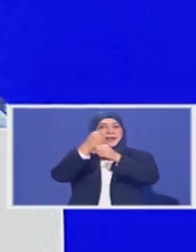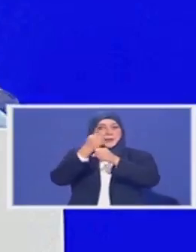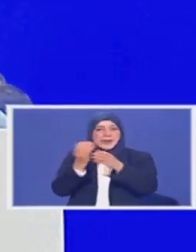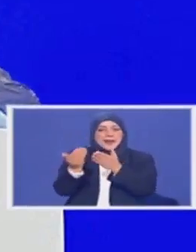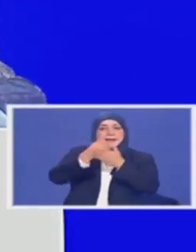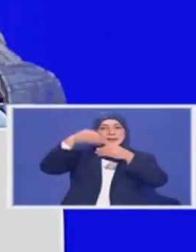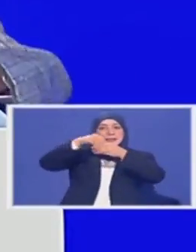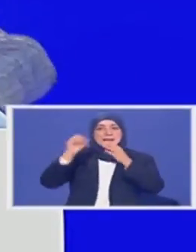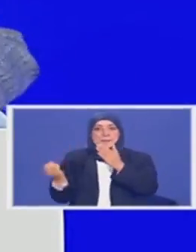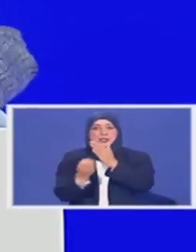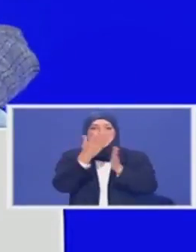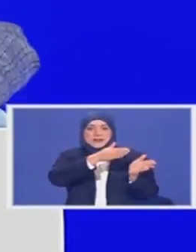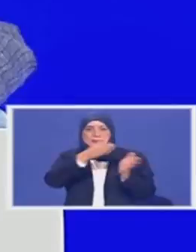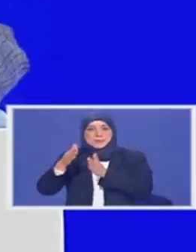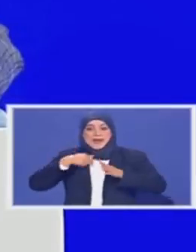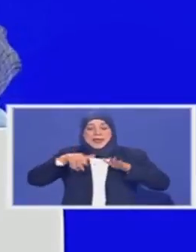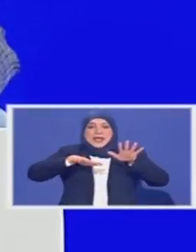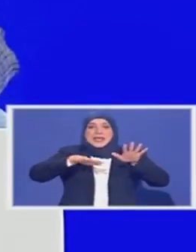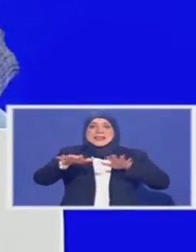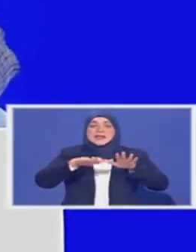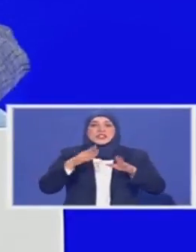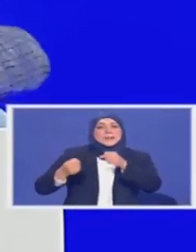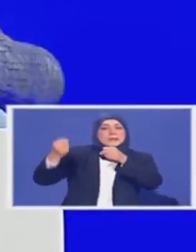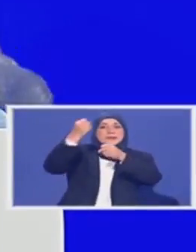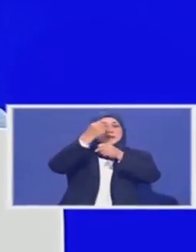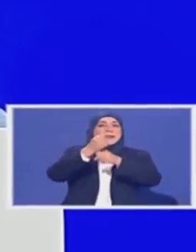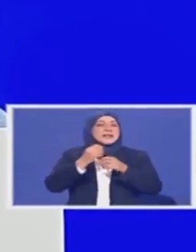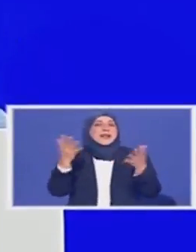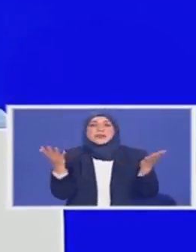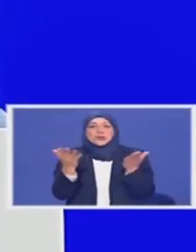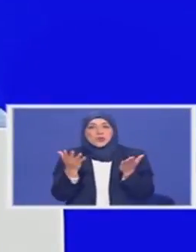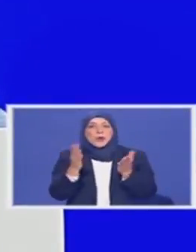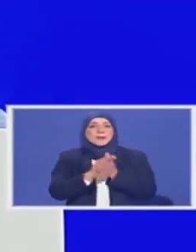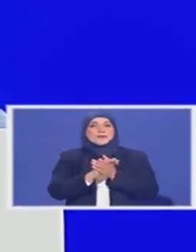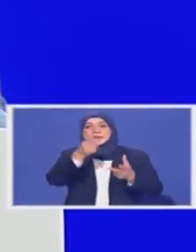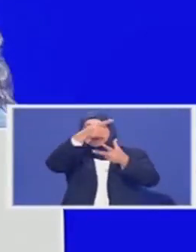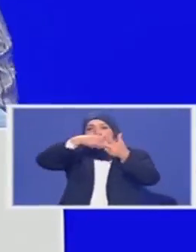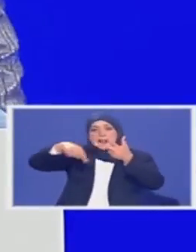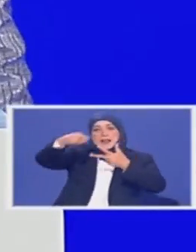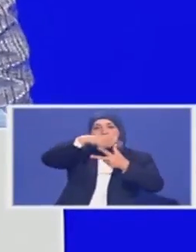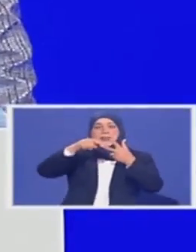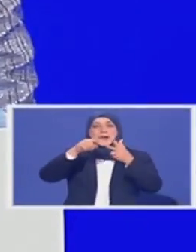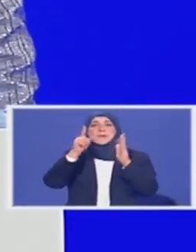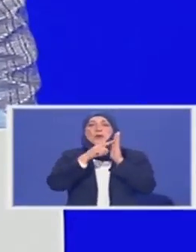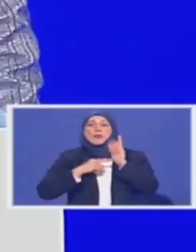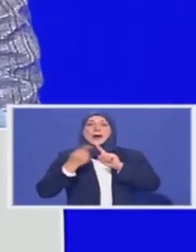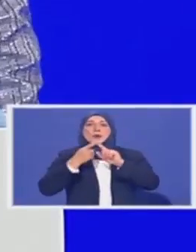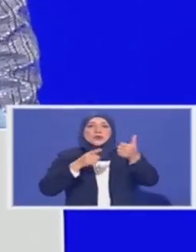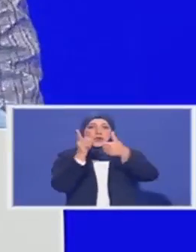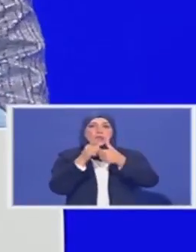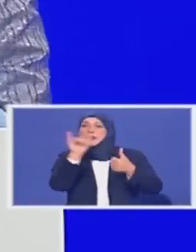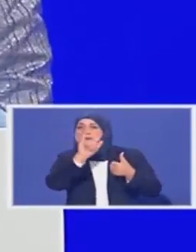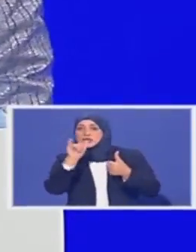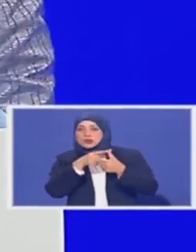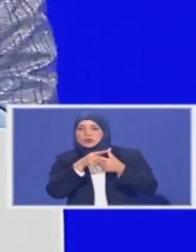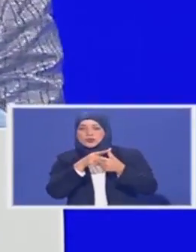الاقتصادية. الاستراتيجية قائمة على ثلاثة مبادئ. المبدأ الأول هو